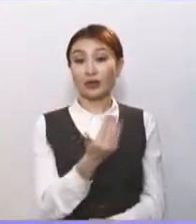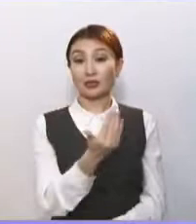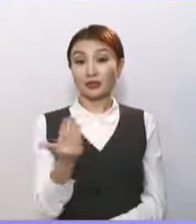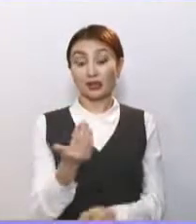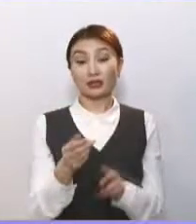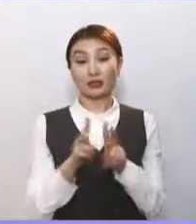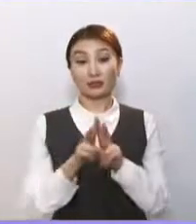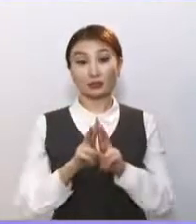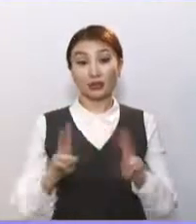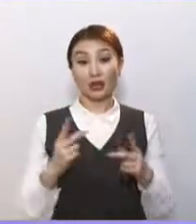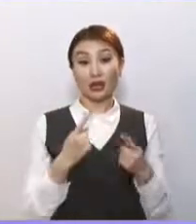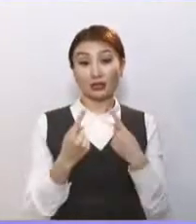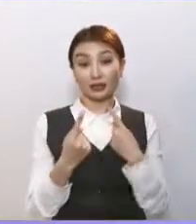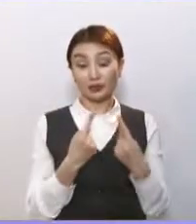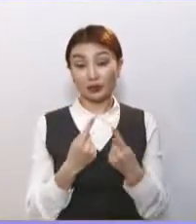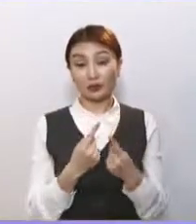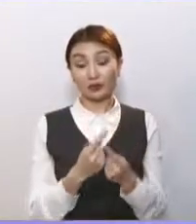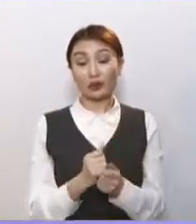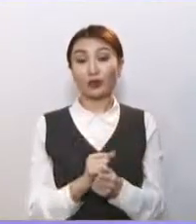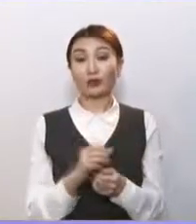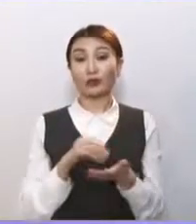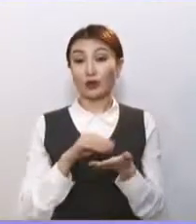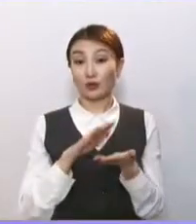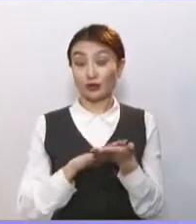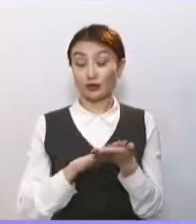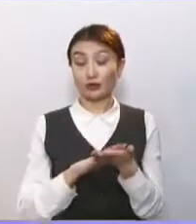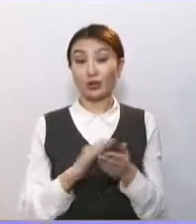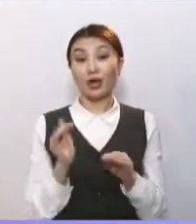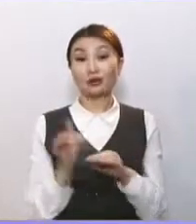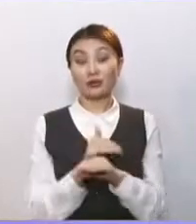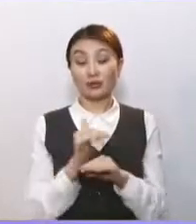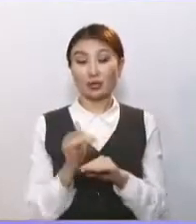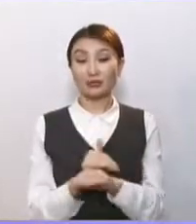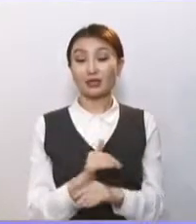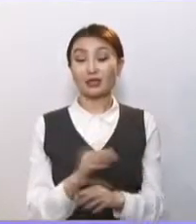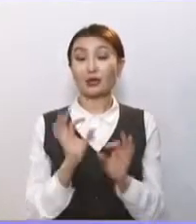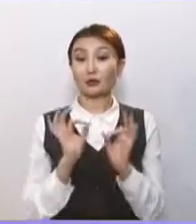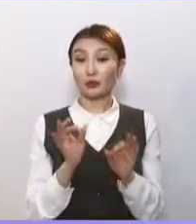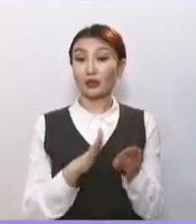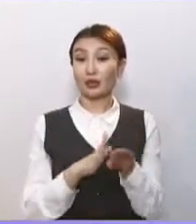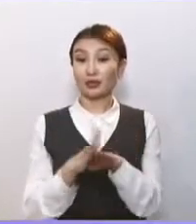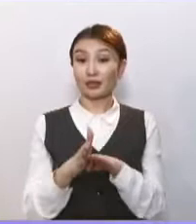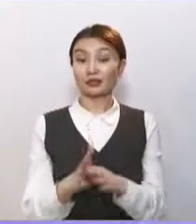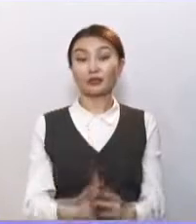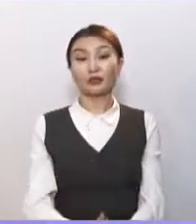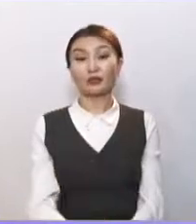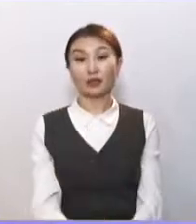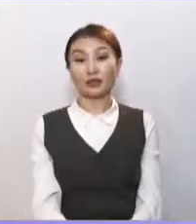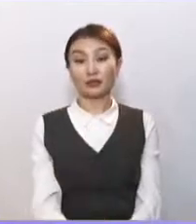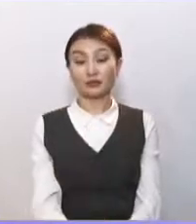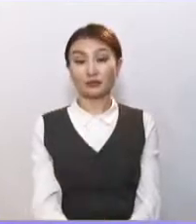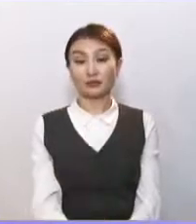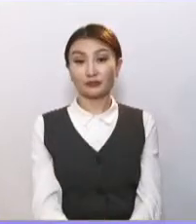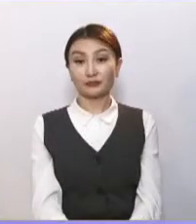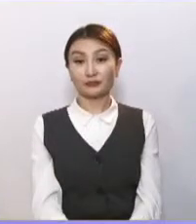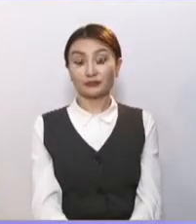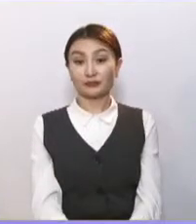Силер да балдар диалогду ушундай түссөңөр, анда азаматсыңар, туура аткарган болосуңар.